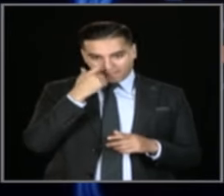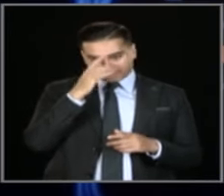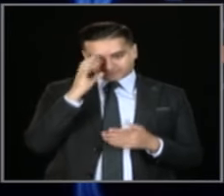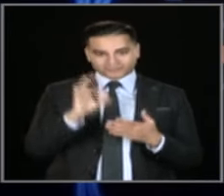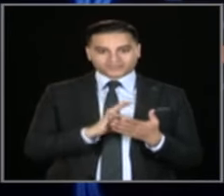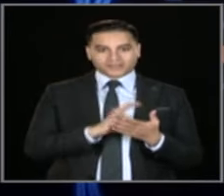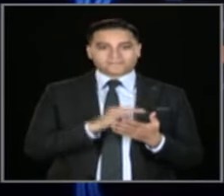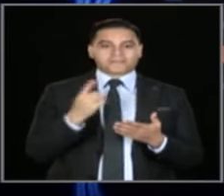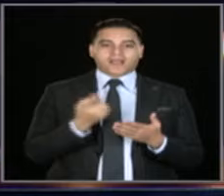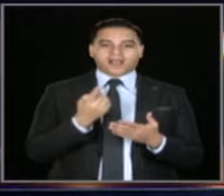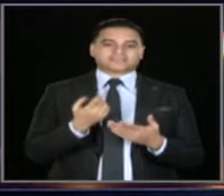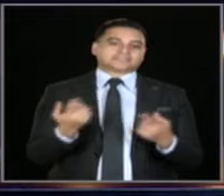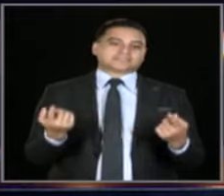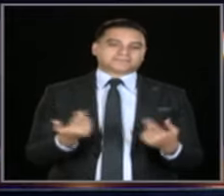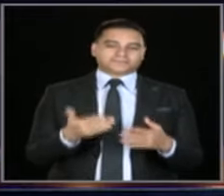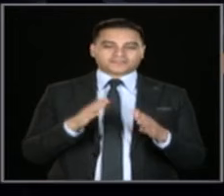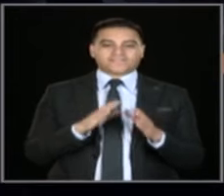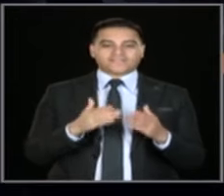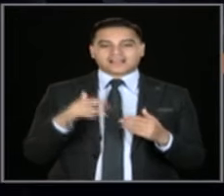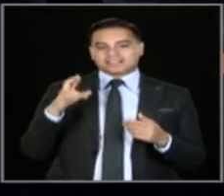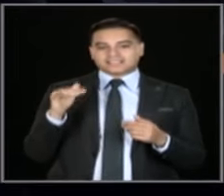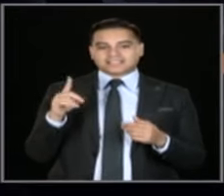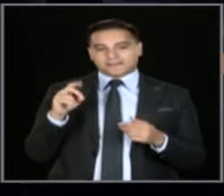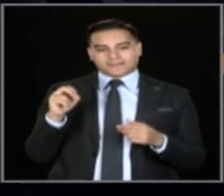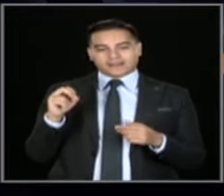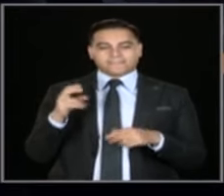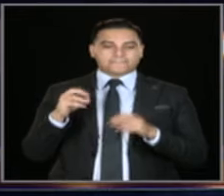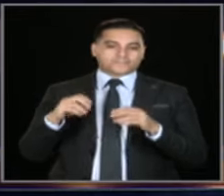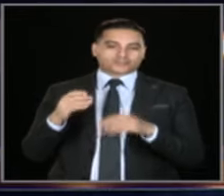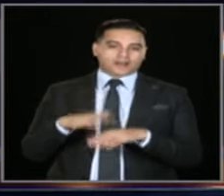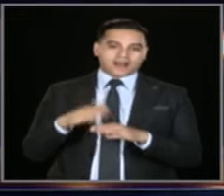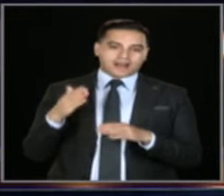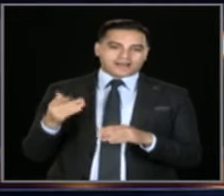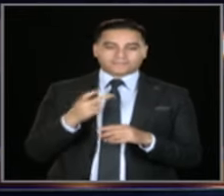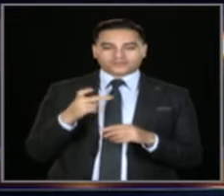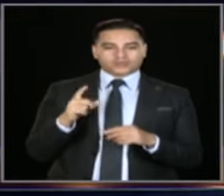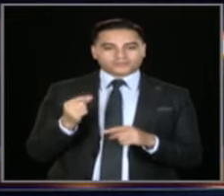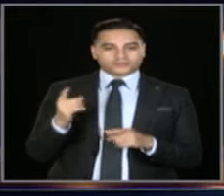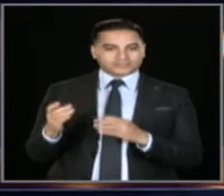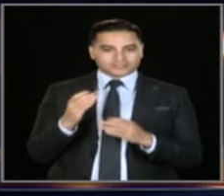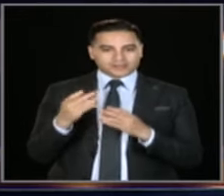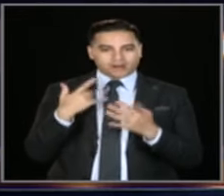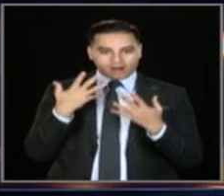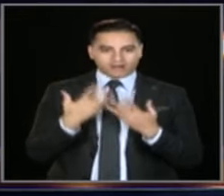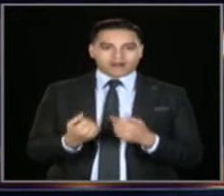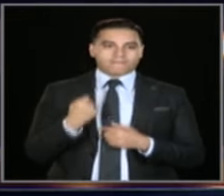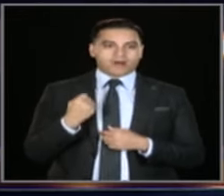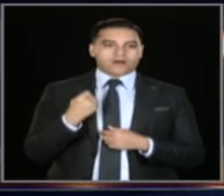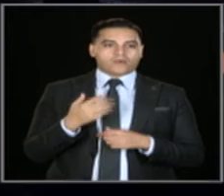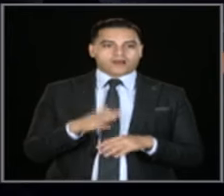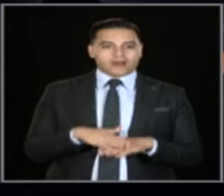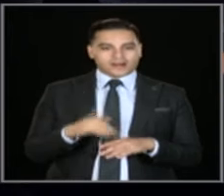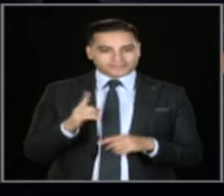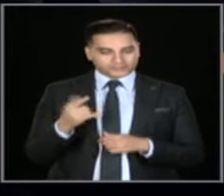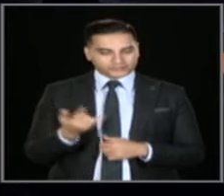صح، ولكن خلاص. فريق الزيبق ما شاء الله عليكم، 215 نقطة، ده سكور